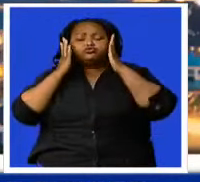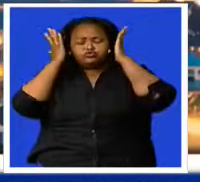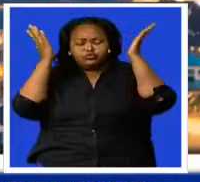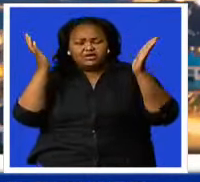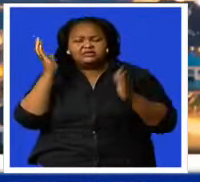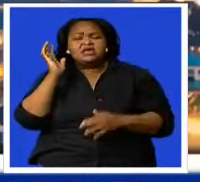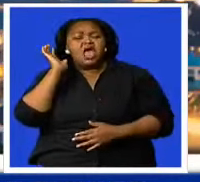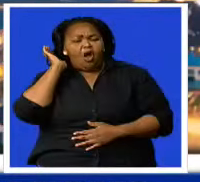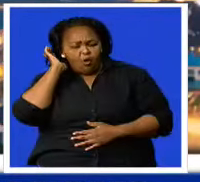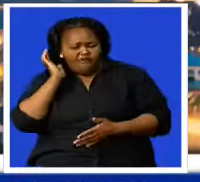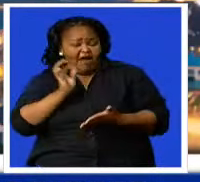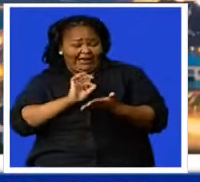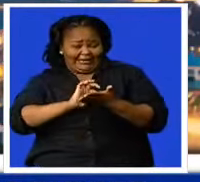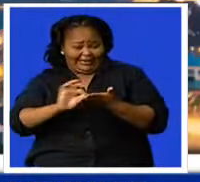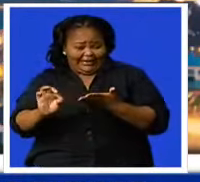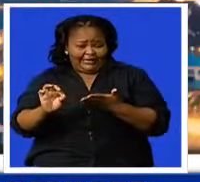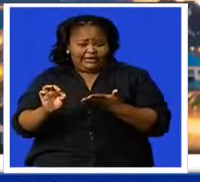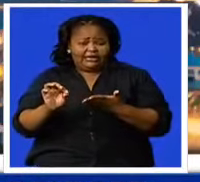tekuhlukubeteka ngetebulili